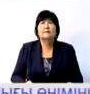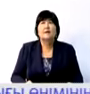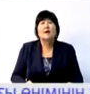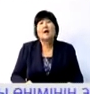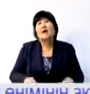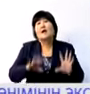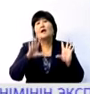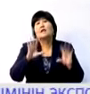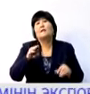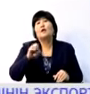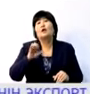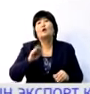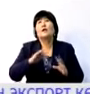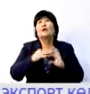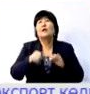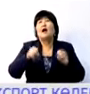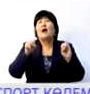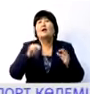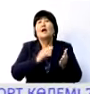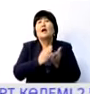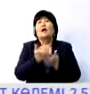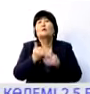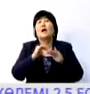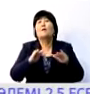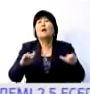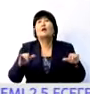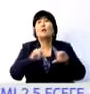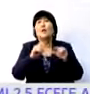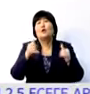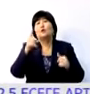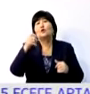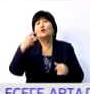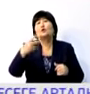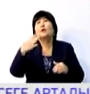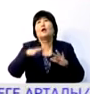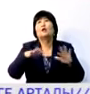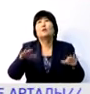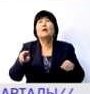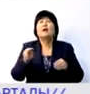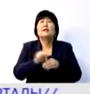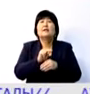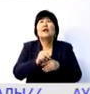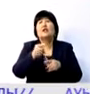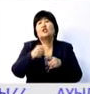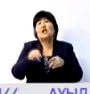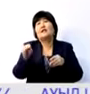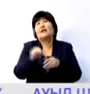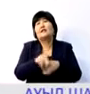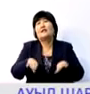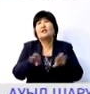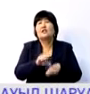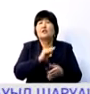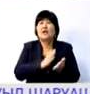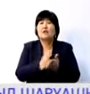Жалпы Талсуат елді мекеніндегі арнаулы қызметтер көрсету балалар орталығында бүгінде 124 балаға стационарлық және жартылай стационарлық деңгейде